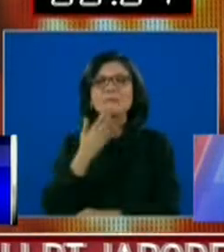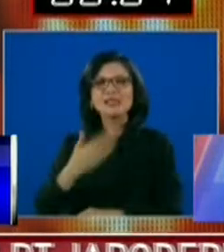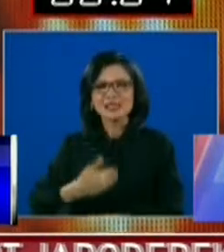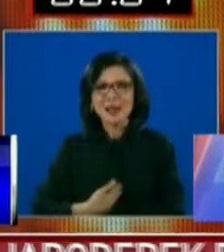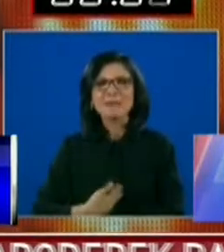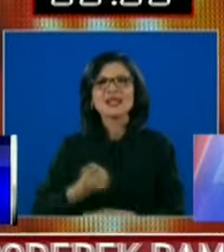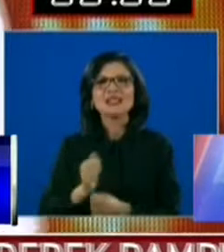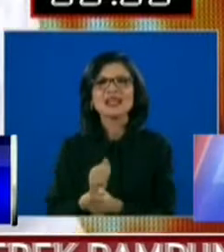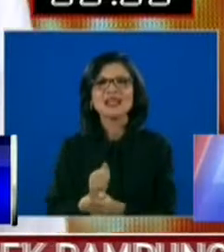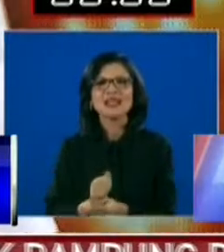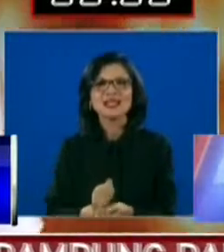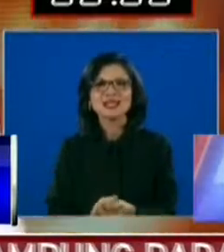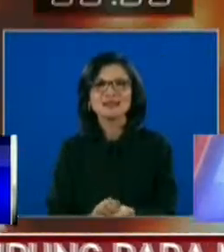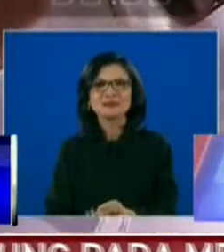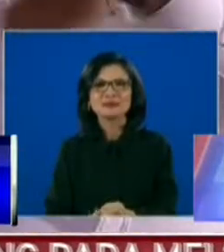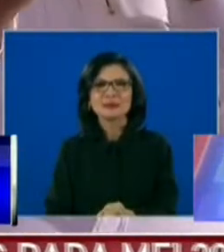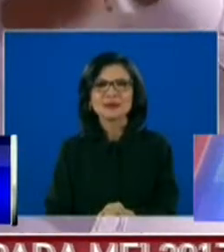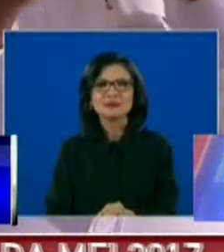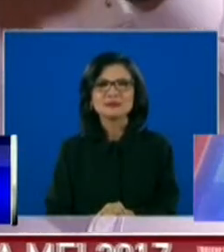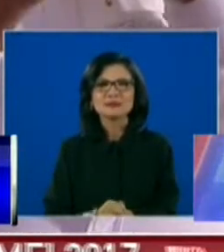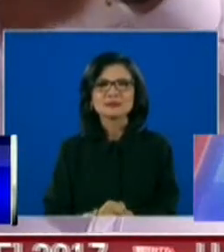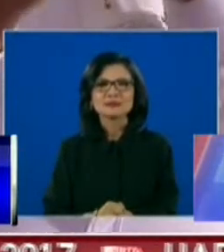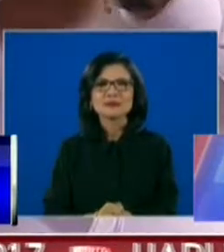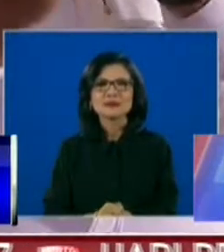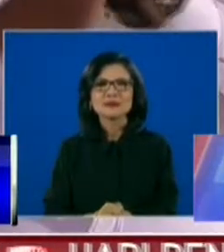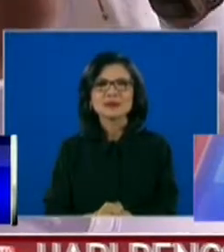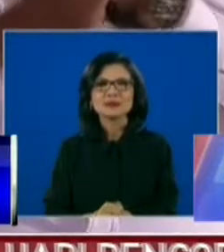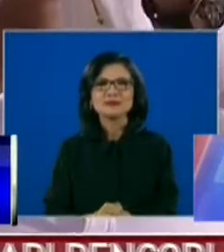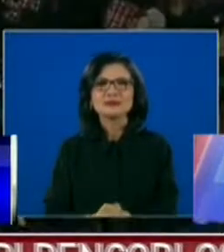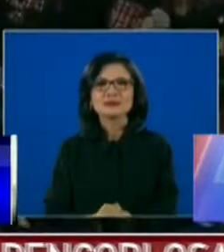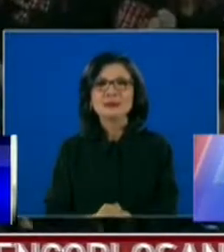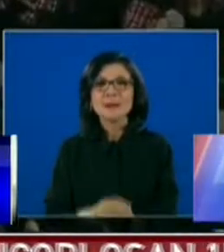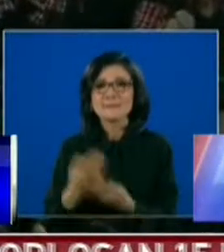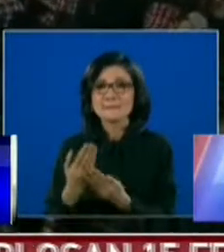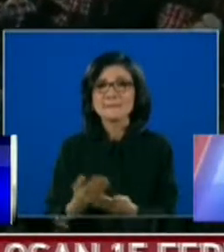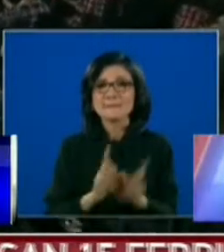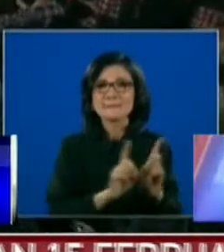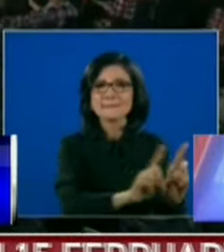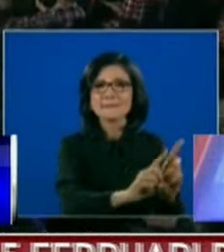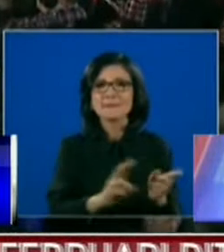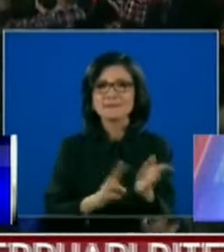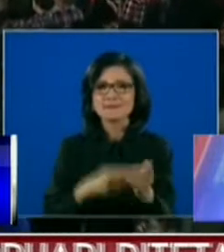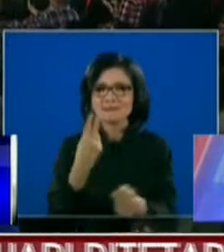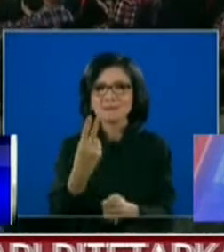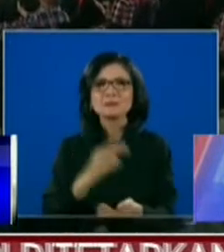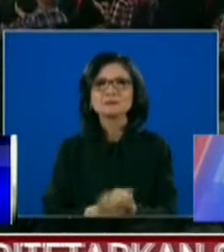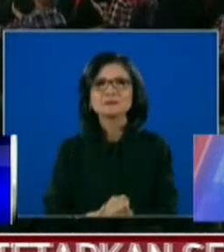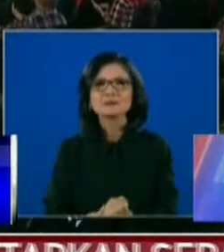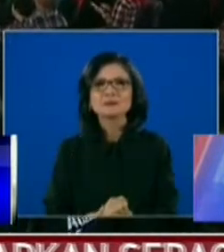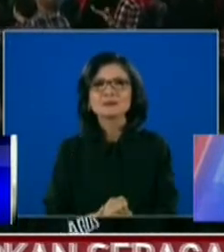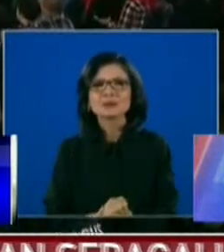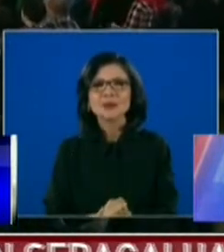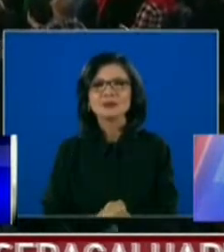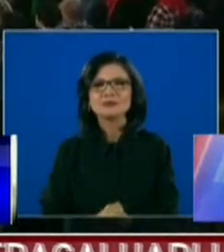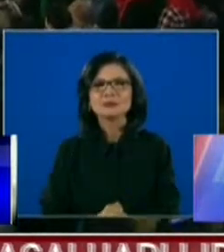payment 0 rupiah. Terima kasih. Baik. Silakan pasangan calon nomor 2 untuk menanggapi kembali. Waktu Anda 1,5 menit,